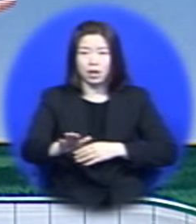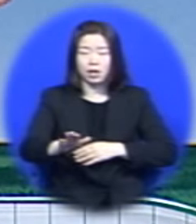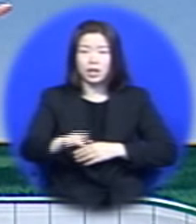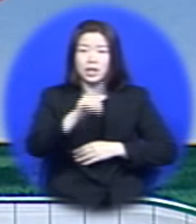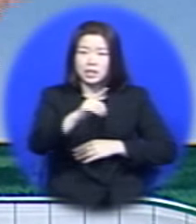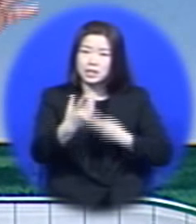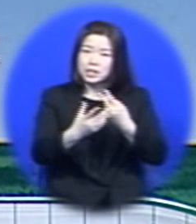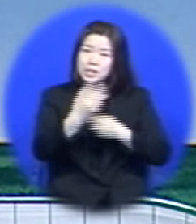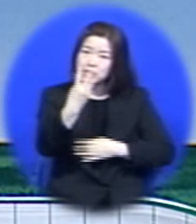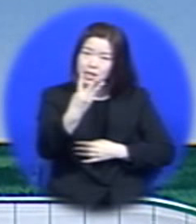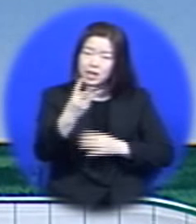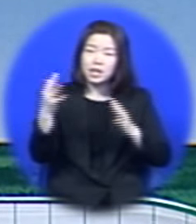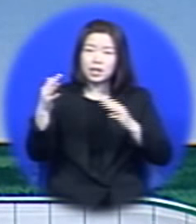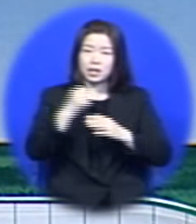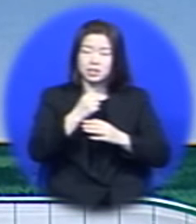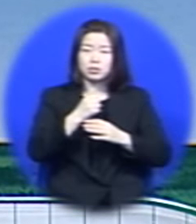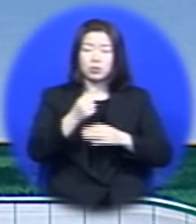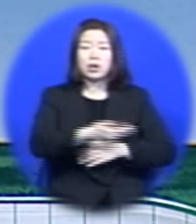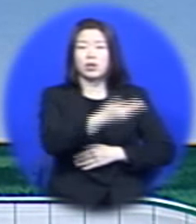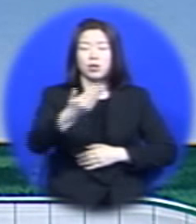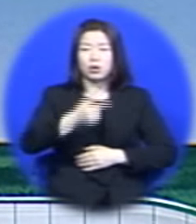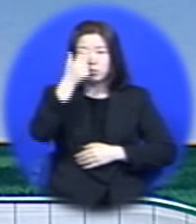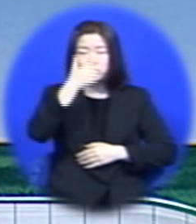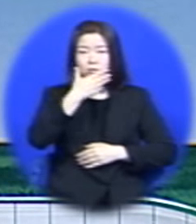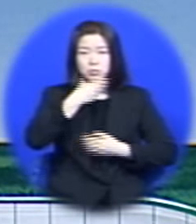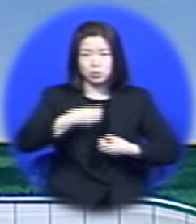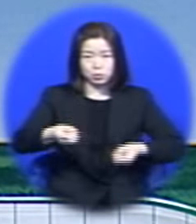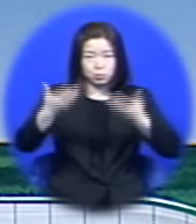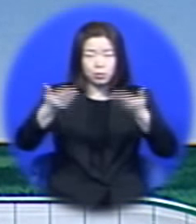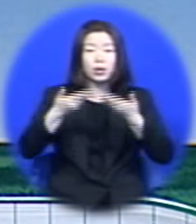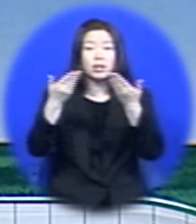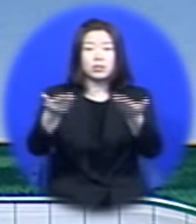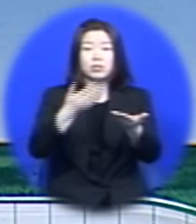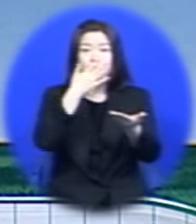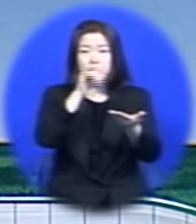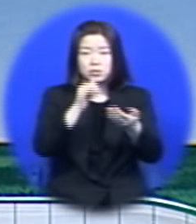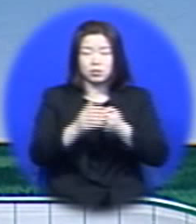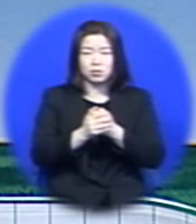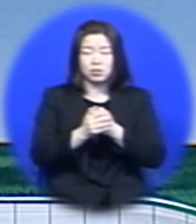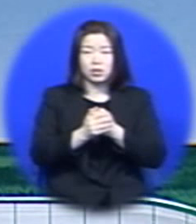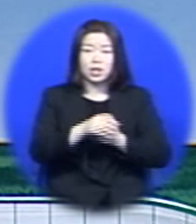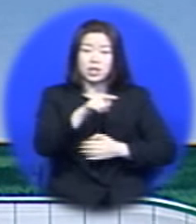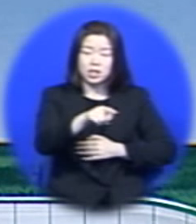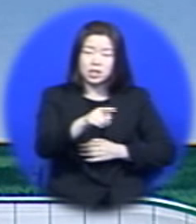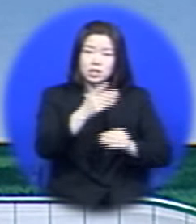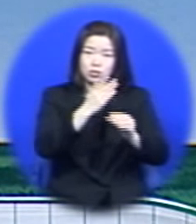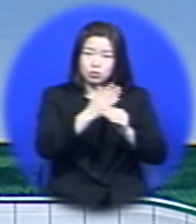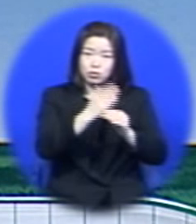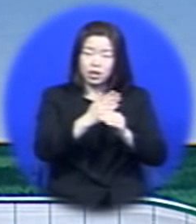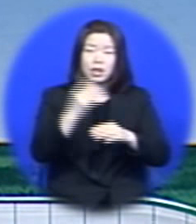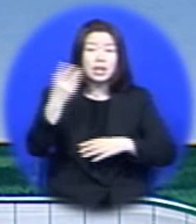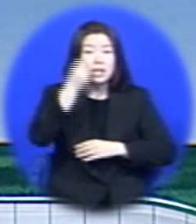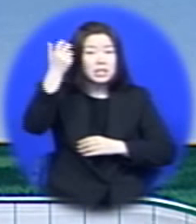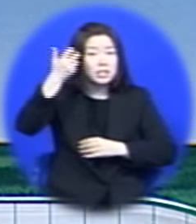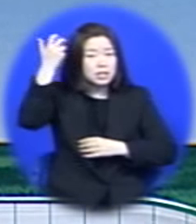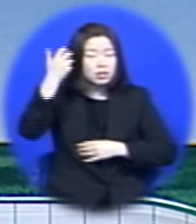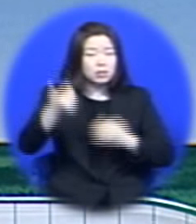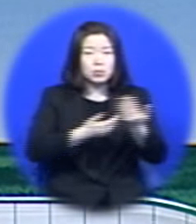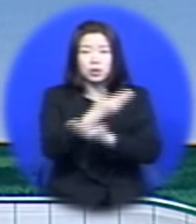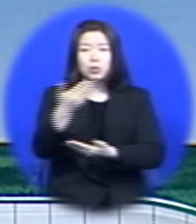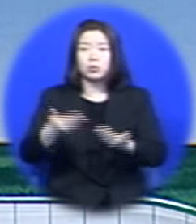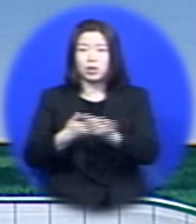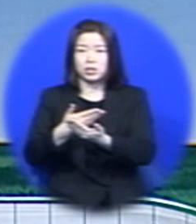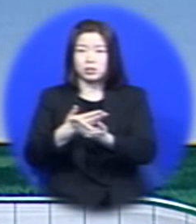가지로 여러분을 축복할 것입니다. 그런데 이 세 축복 중에 하나가 성령의 교통하심입니다. 우리 안에